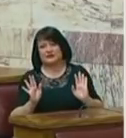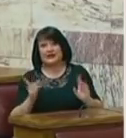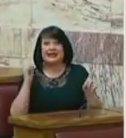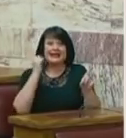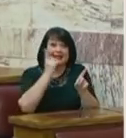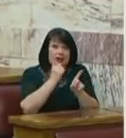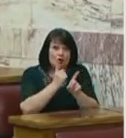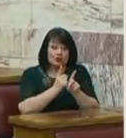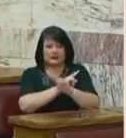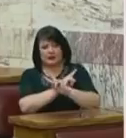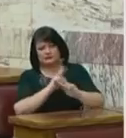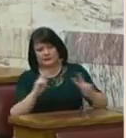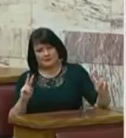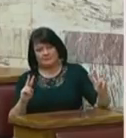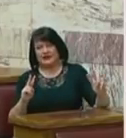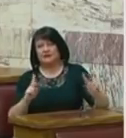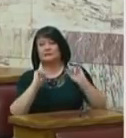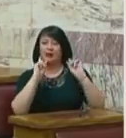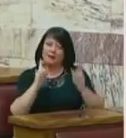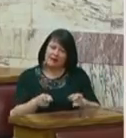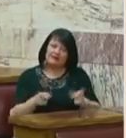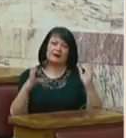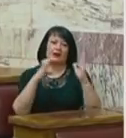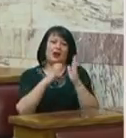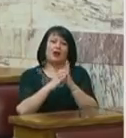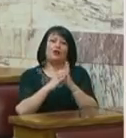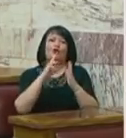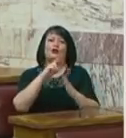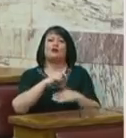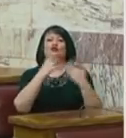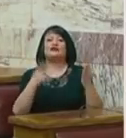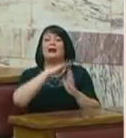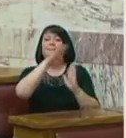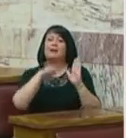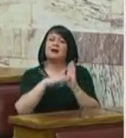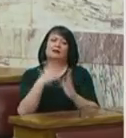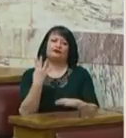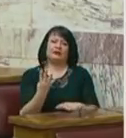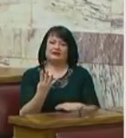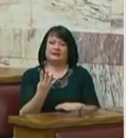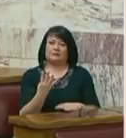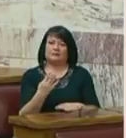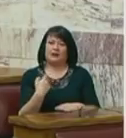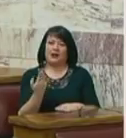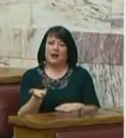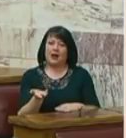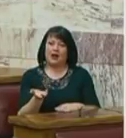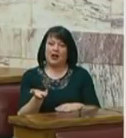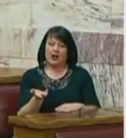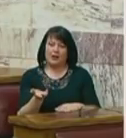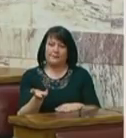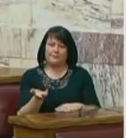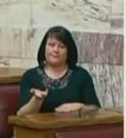ρητή, κατηγορηματική η διάταξη του άρθρου 29 παράγραφος 4. Αλλά δεν υπάρχει τέτοια